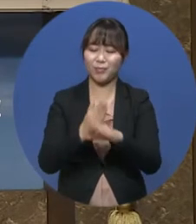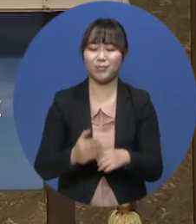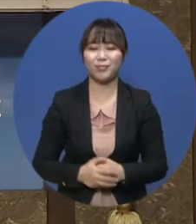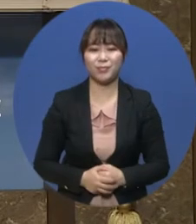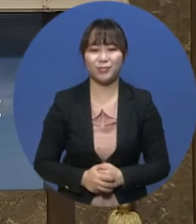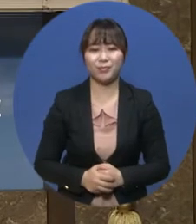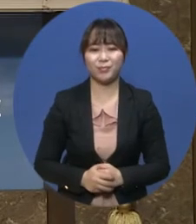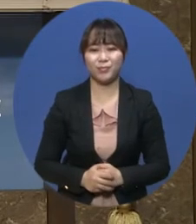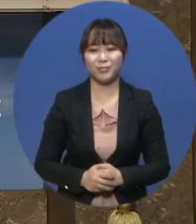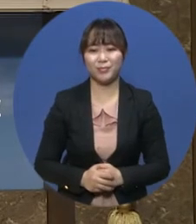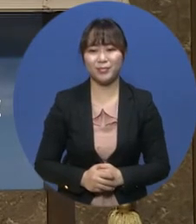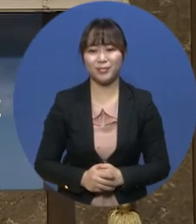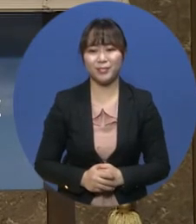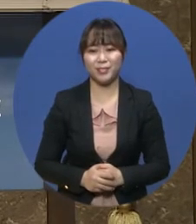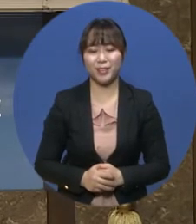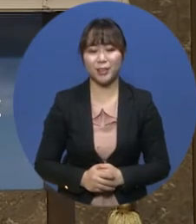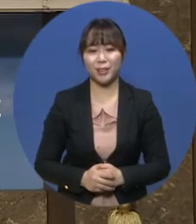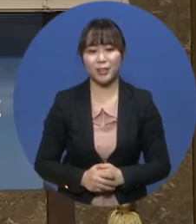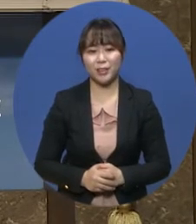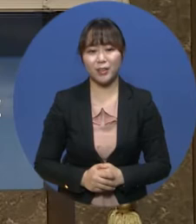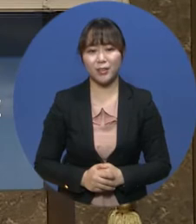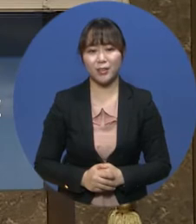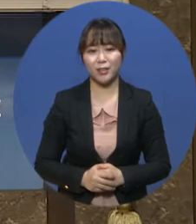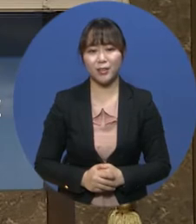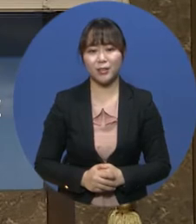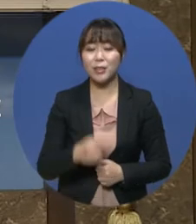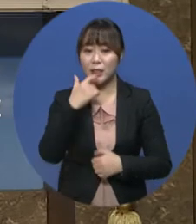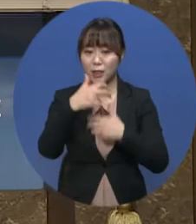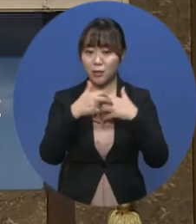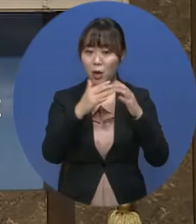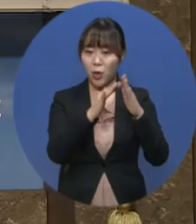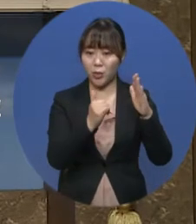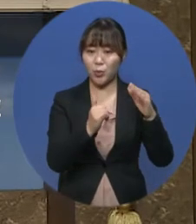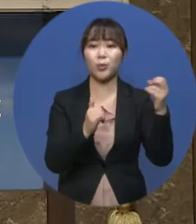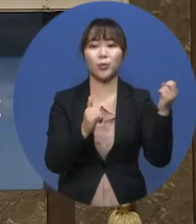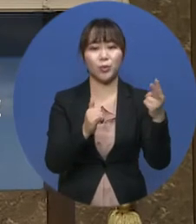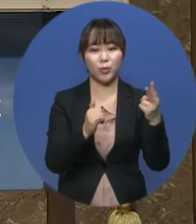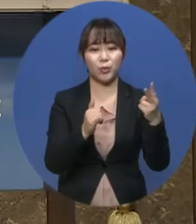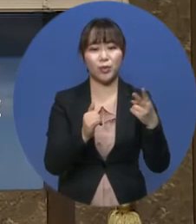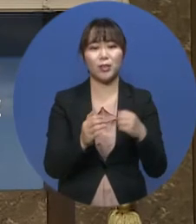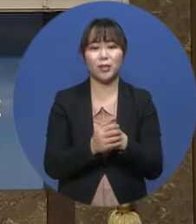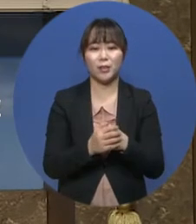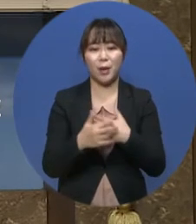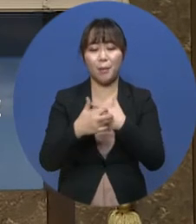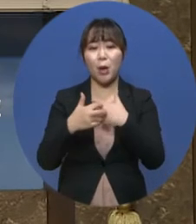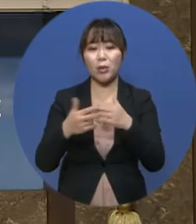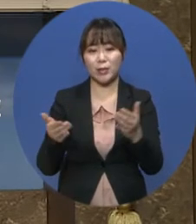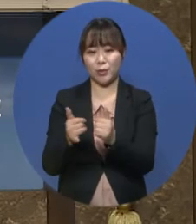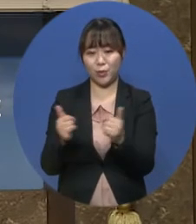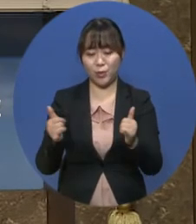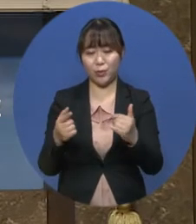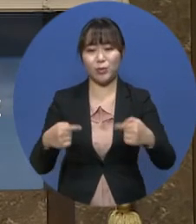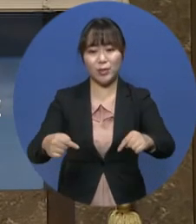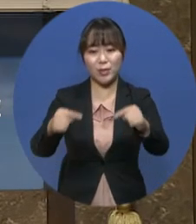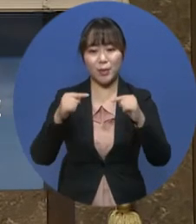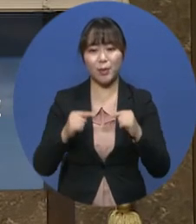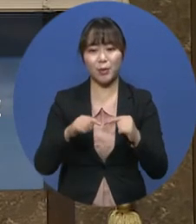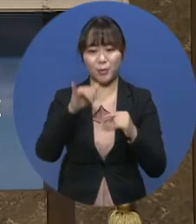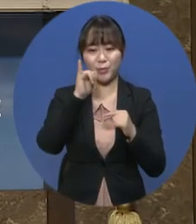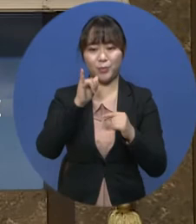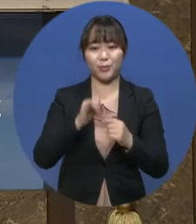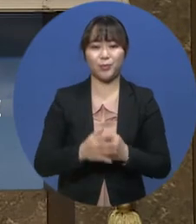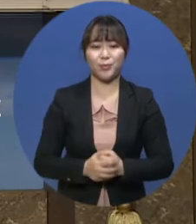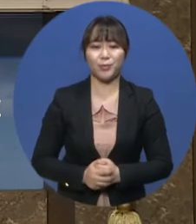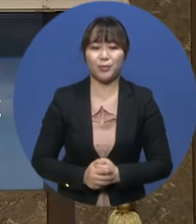있습니다 이제 금호 집과 가족 분들 또는 뭐 병원 직원 분들도 뭐 이렇게 참여